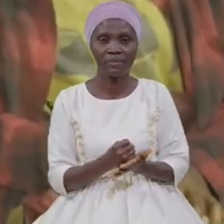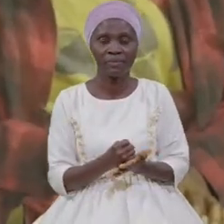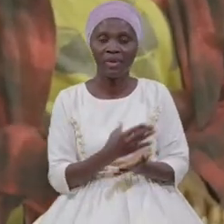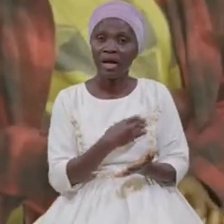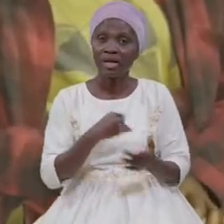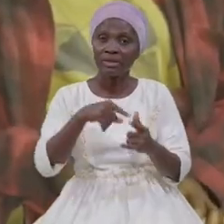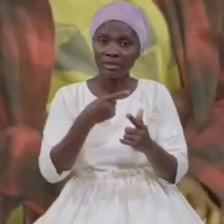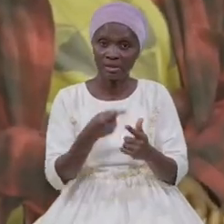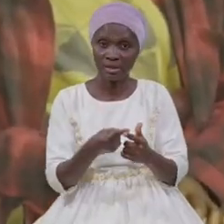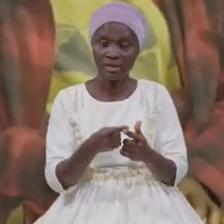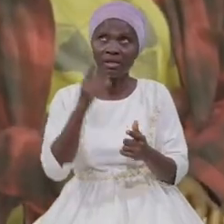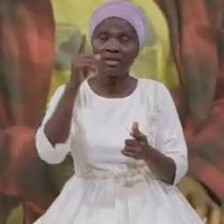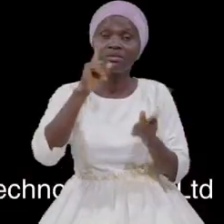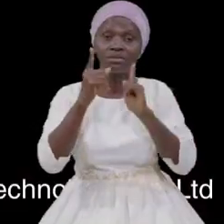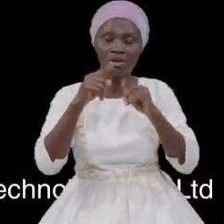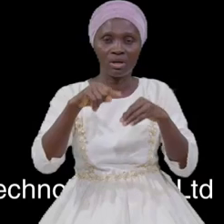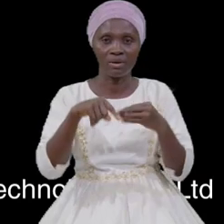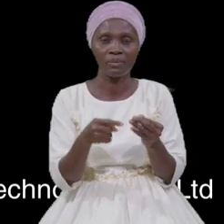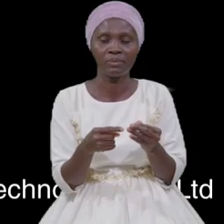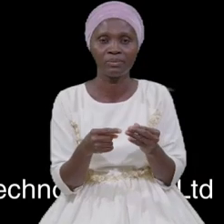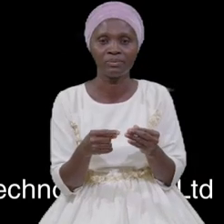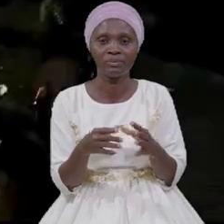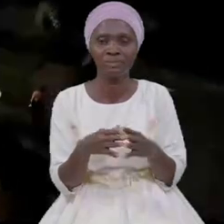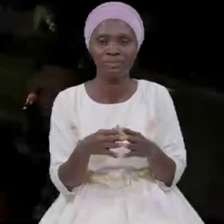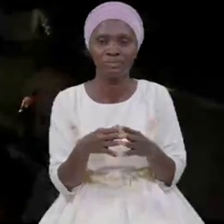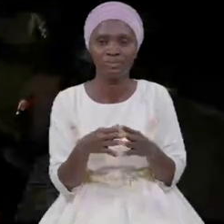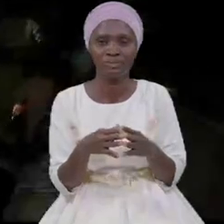Et il parle ensuite d'autre chose.